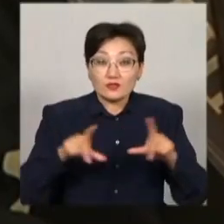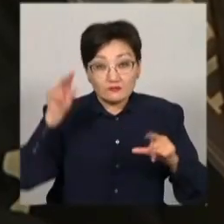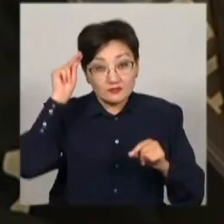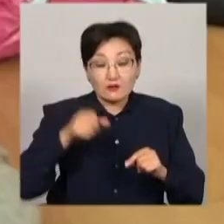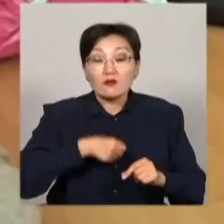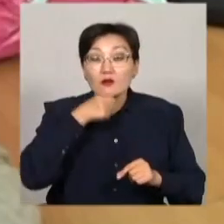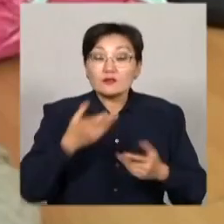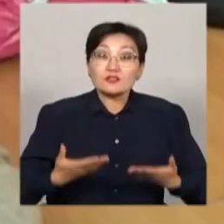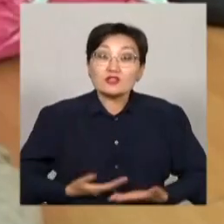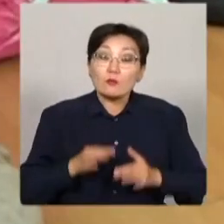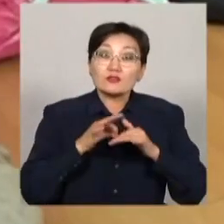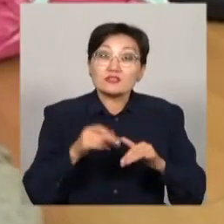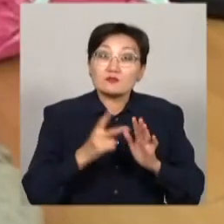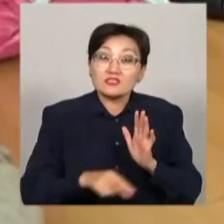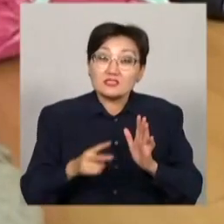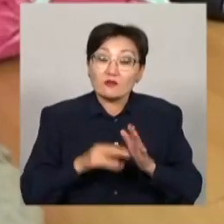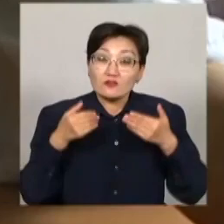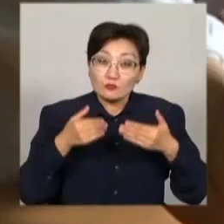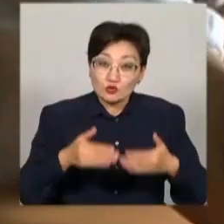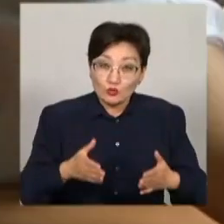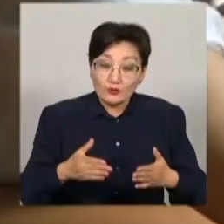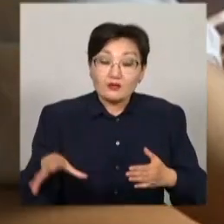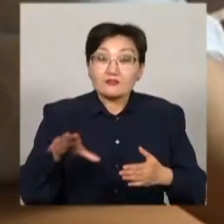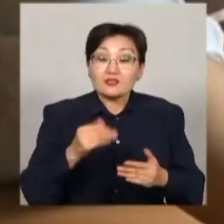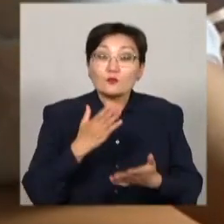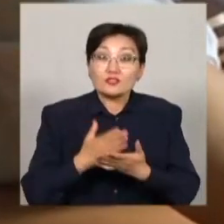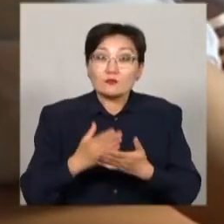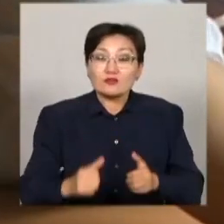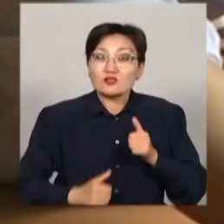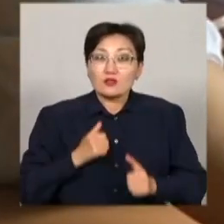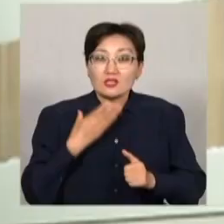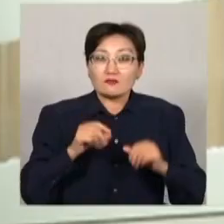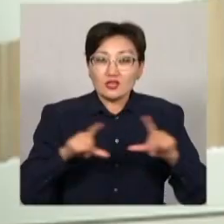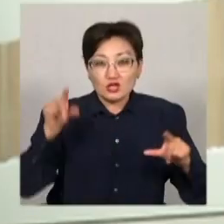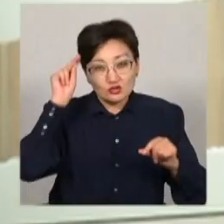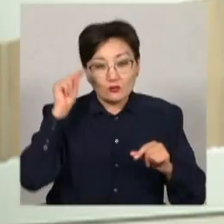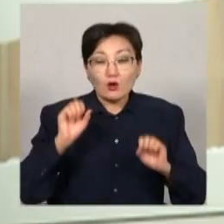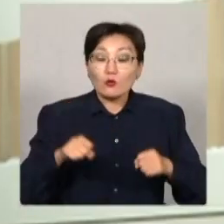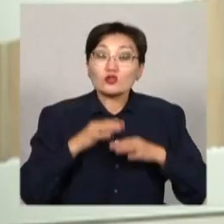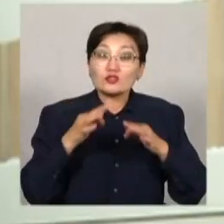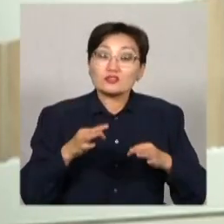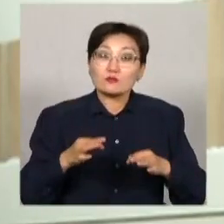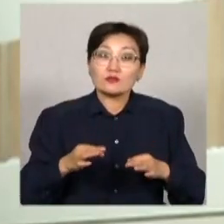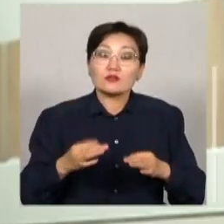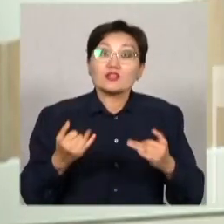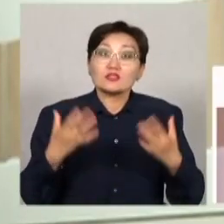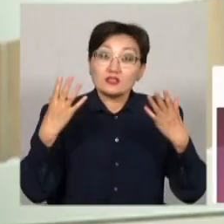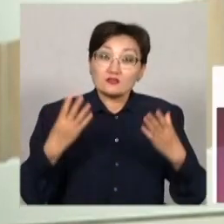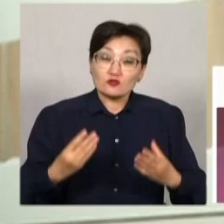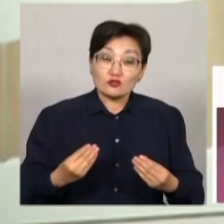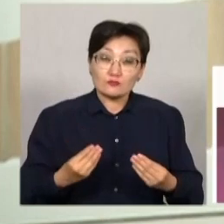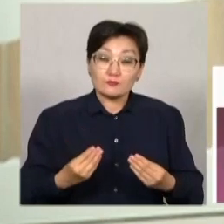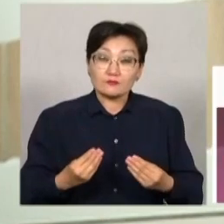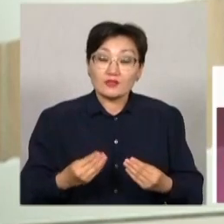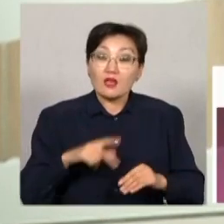взрослую жизнь сегодня проводили 77 выпускников все они являются гордостью свои школы могу сказать смело на сегодняшний день